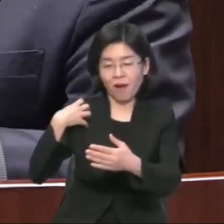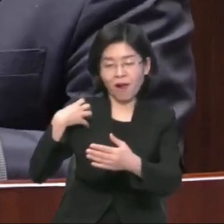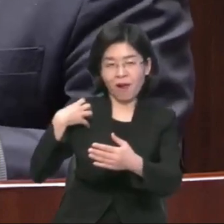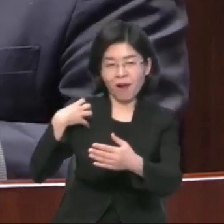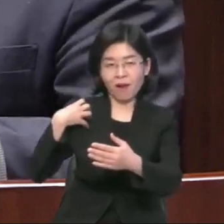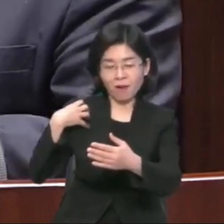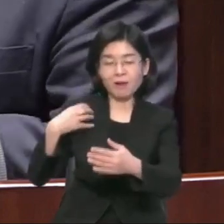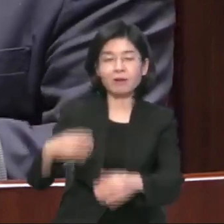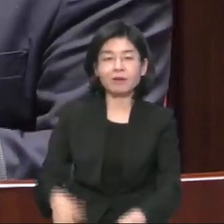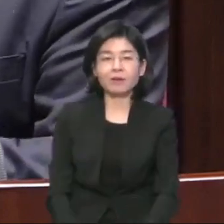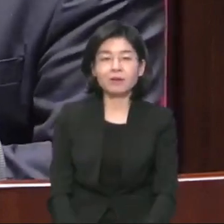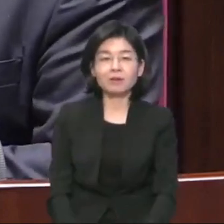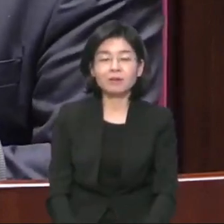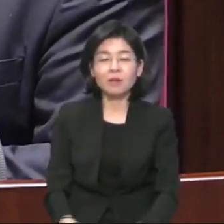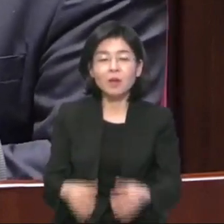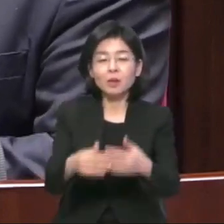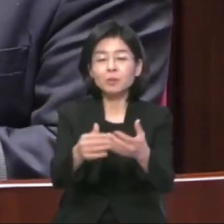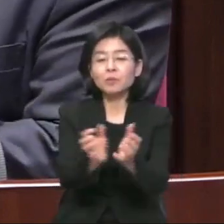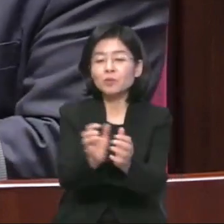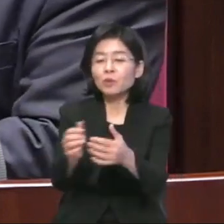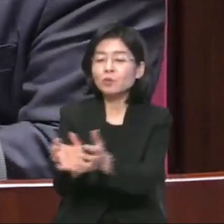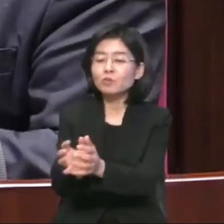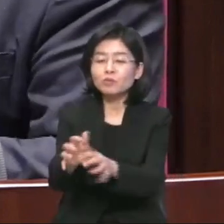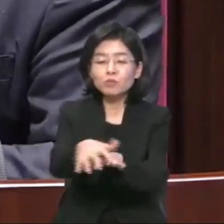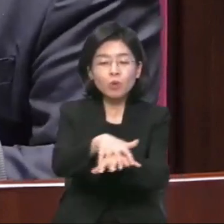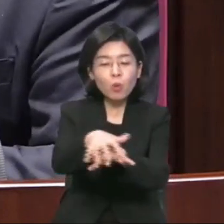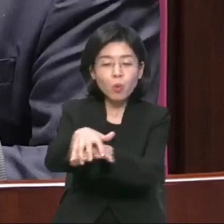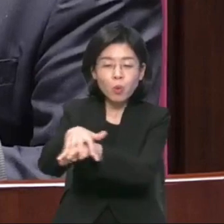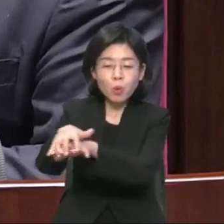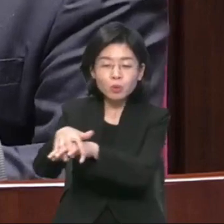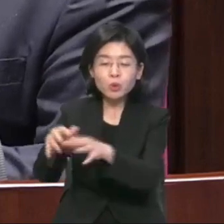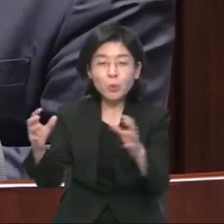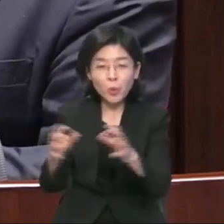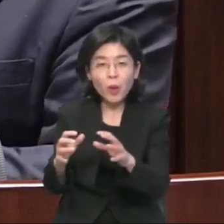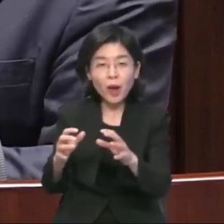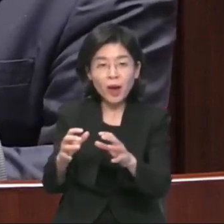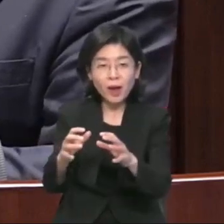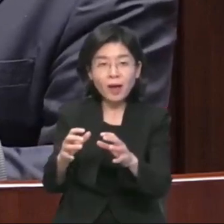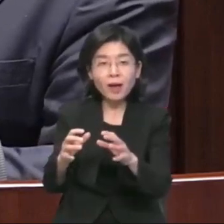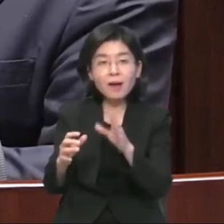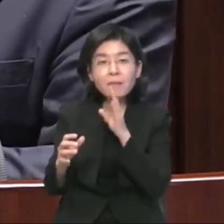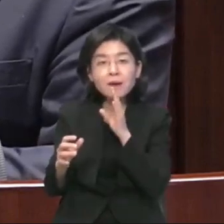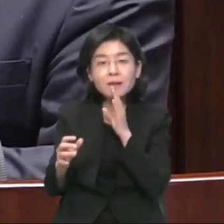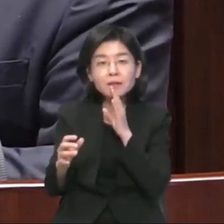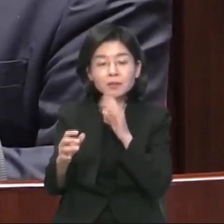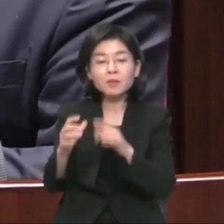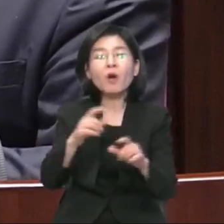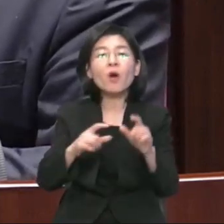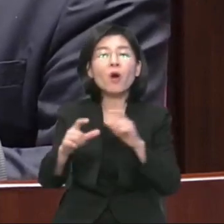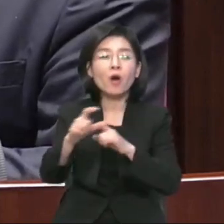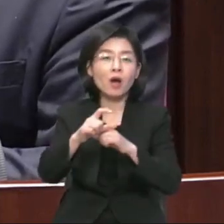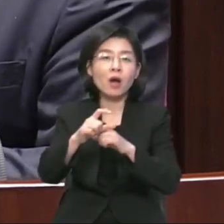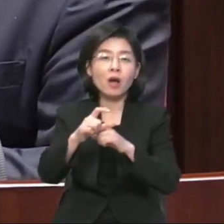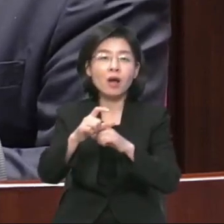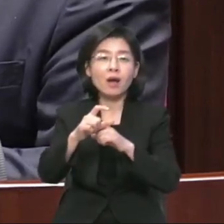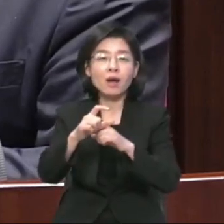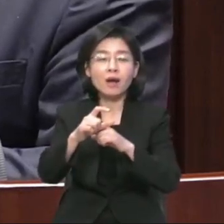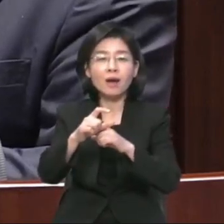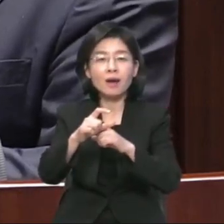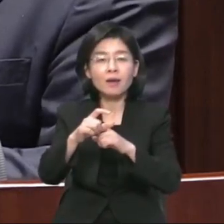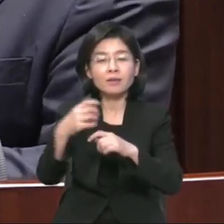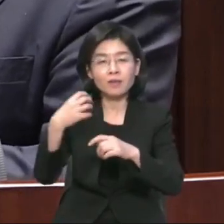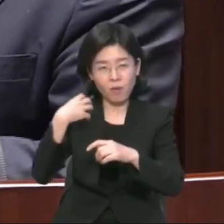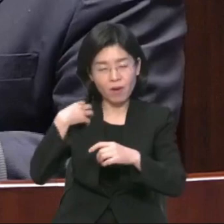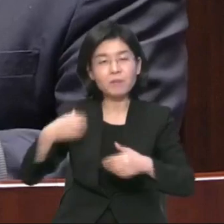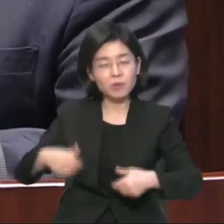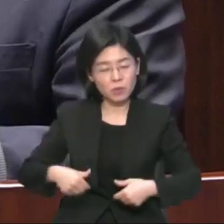하되 그 밑에 물론 각 부서를 모아서 재난관리본부장도 하지만은 그 기능이 있어야 된다고 본 의원은 생각을